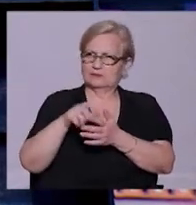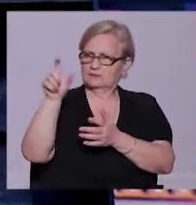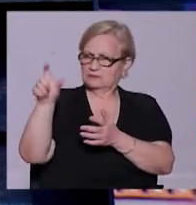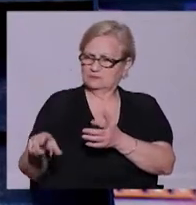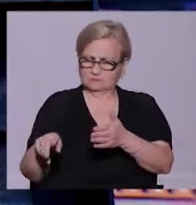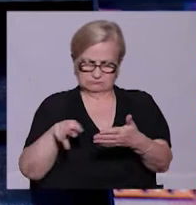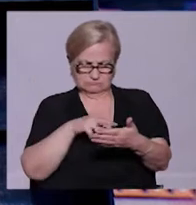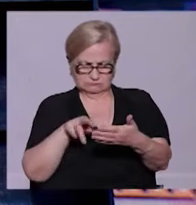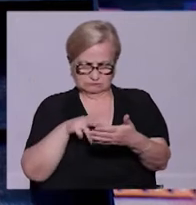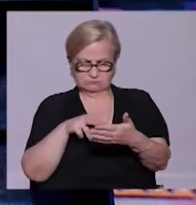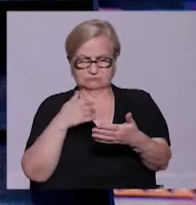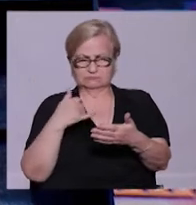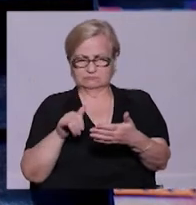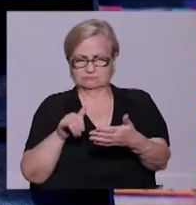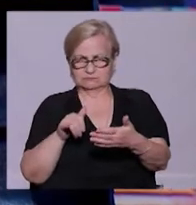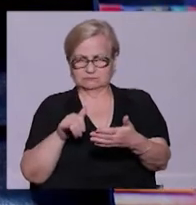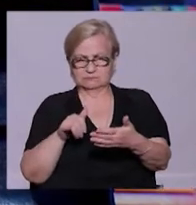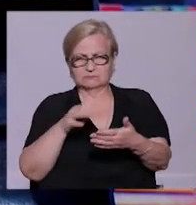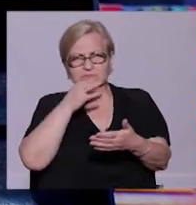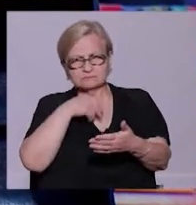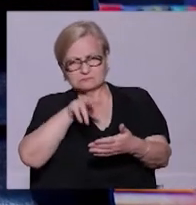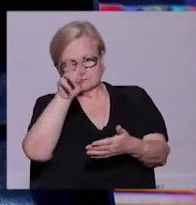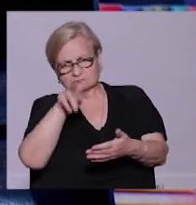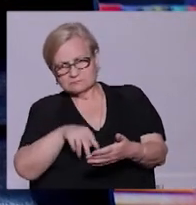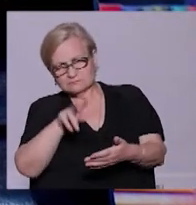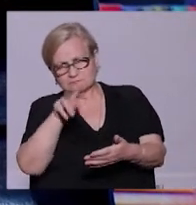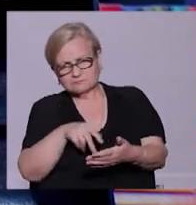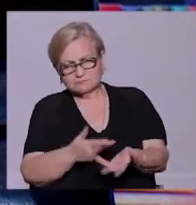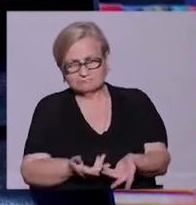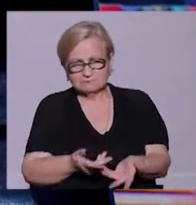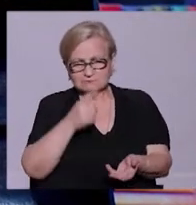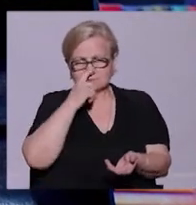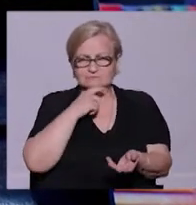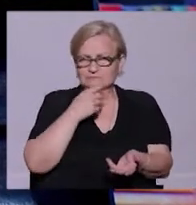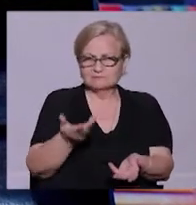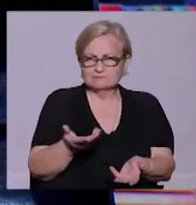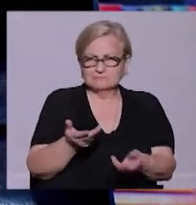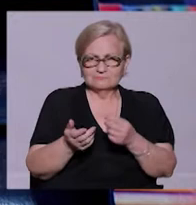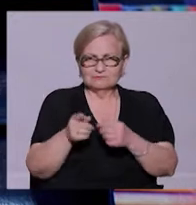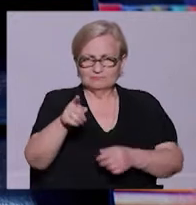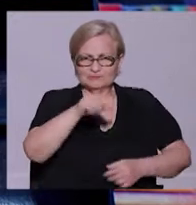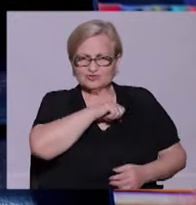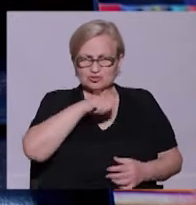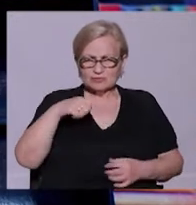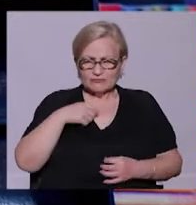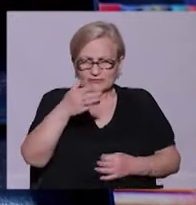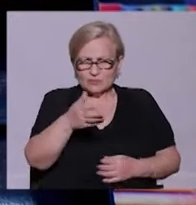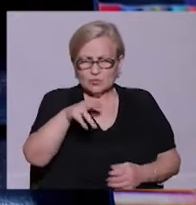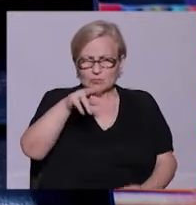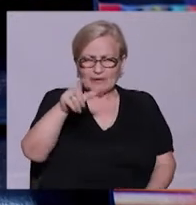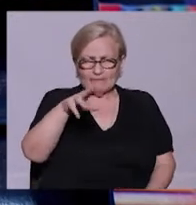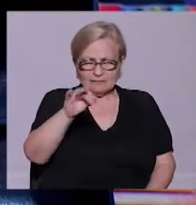ჯერ წერილს დააცქერდა. მერე პეპი შეხედა გაკვირვებულმა. როგორ? შენ თვითონ არა ხარ პეპი